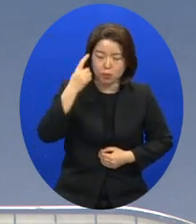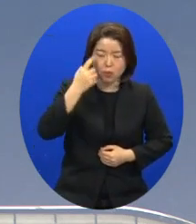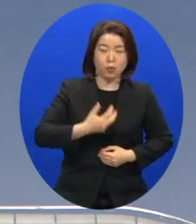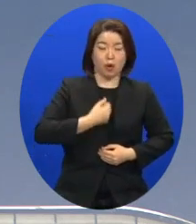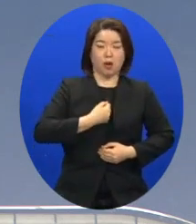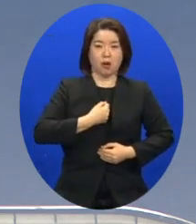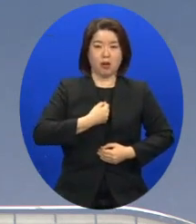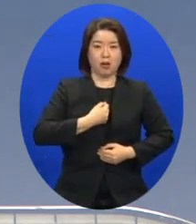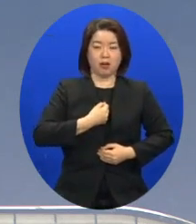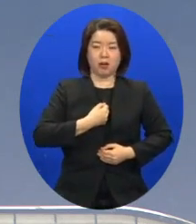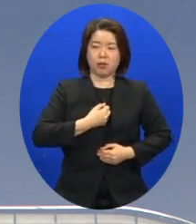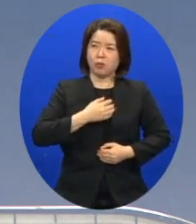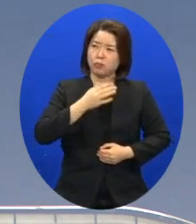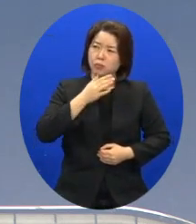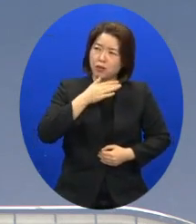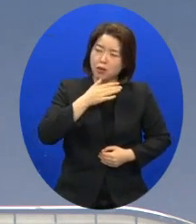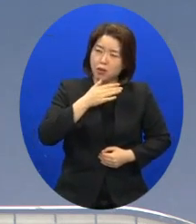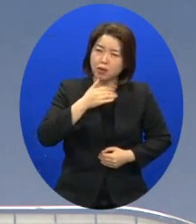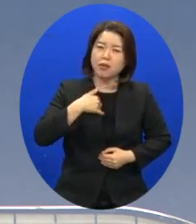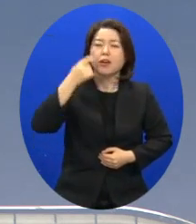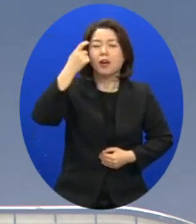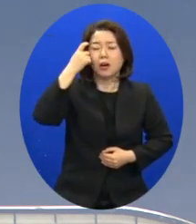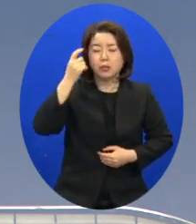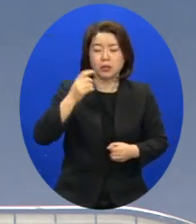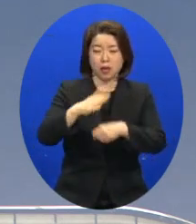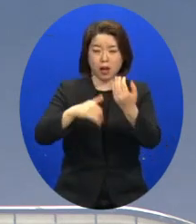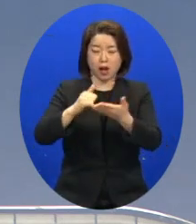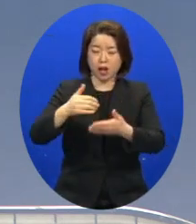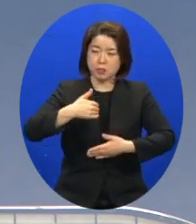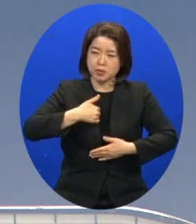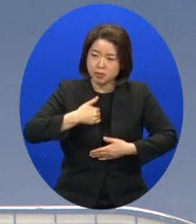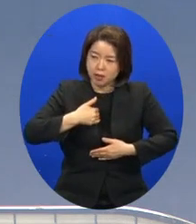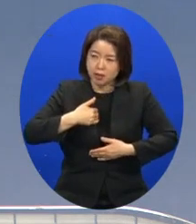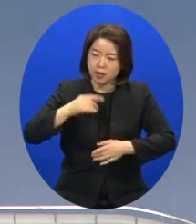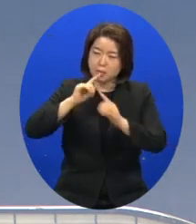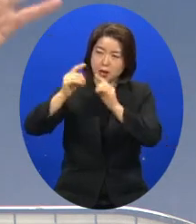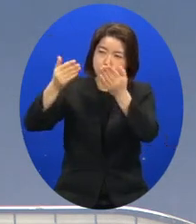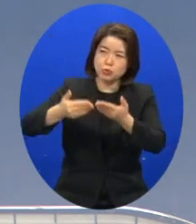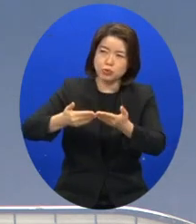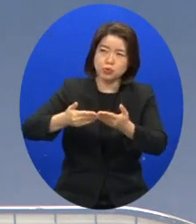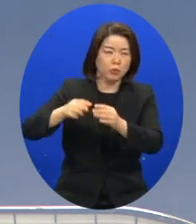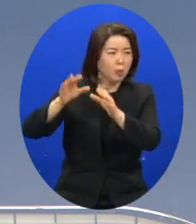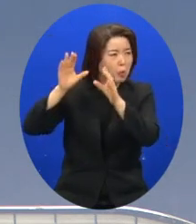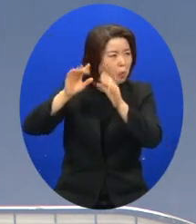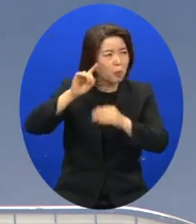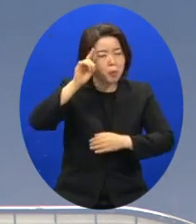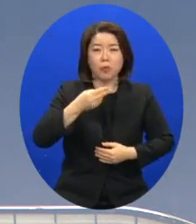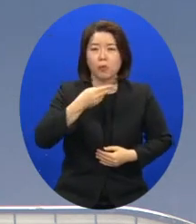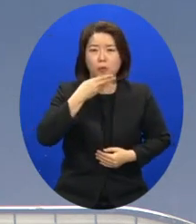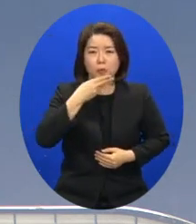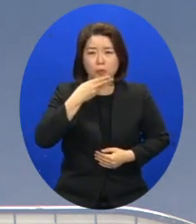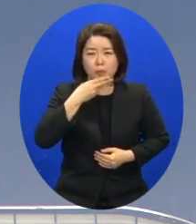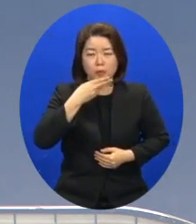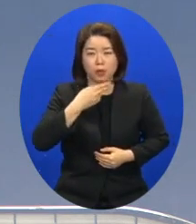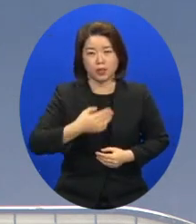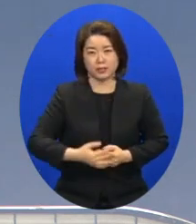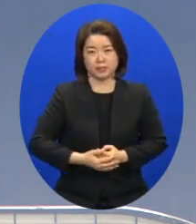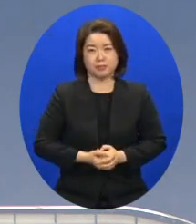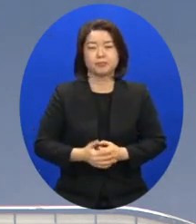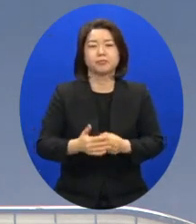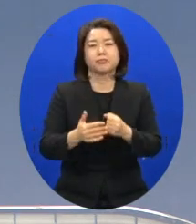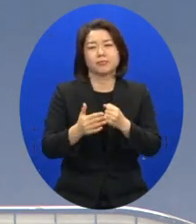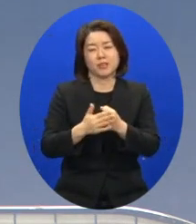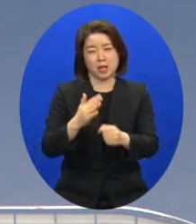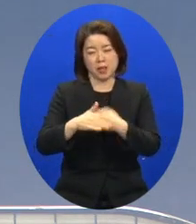그런가 생각해 보니까 하나님이 나에게 뭐라고 하시는가 에 대해서는 신경을 안쓰고 살았어요 그래서